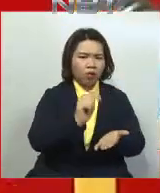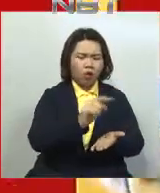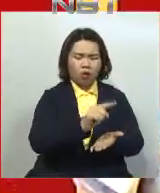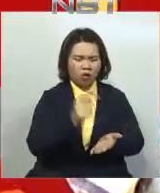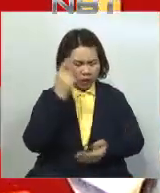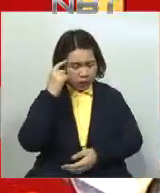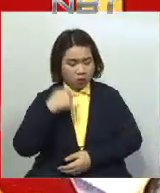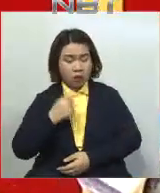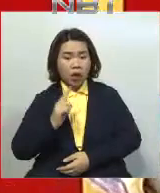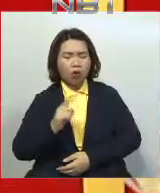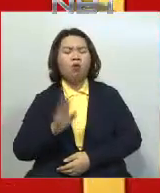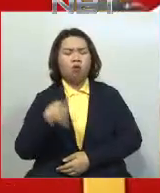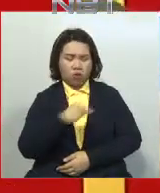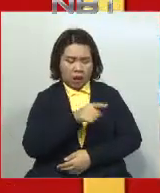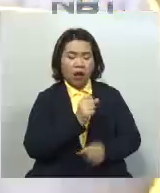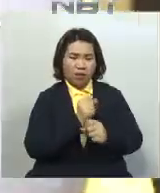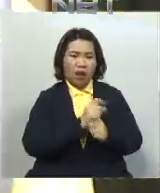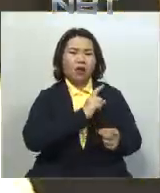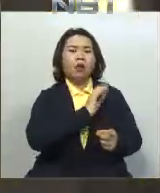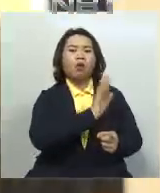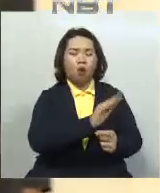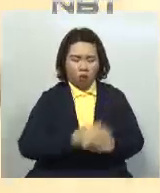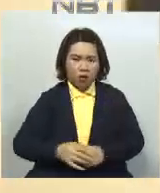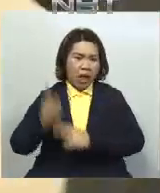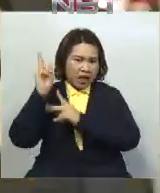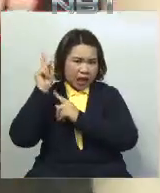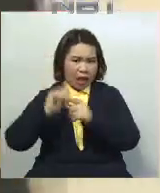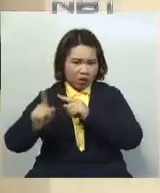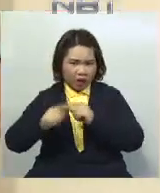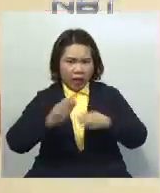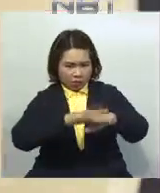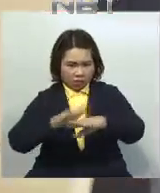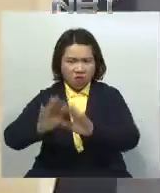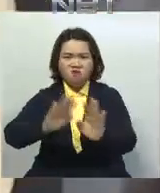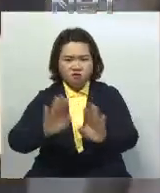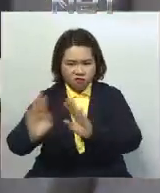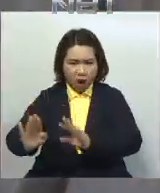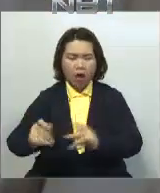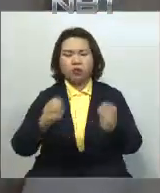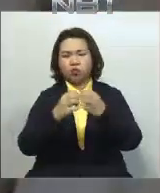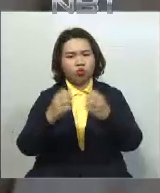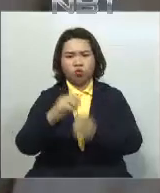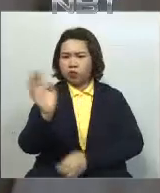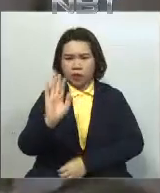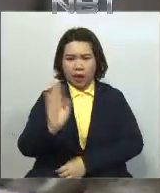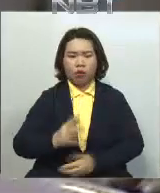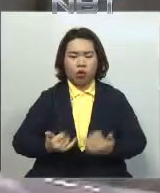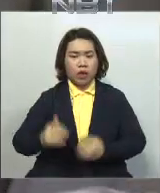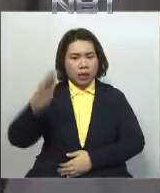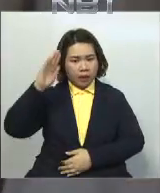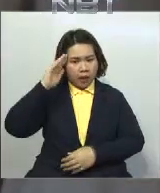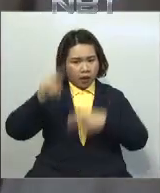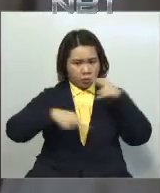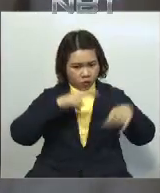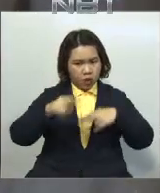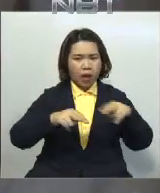ทำหน้าที่อยู่แล้วพร้อมฝากถึงสื่อมวลชนช่วยกันเตือนเรื่องของการเคลื่อนไหวด้วยเพราะไม่อยากให้เกิดความวุ่นวายกองทัพเองก็พร้อมดู